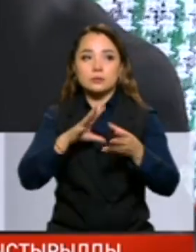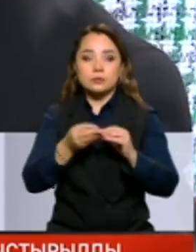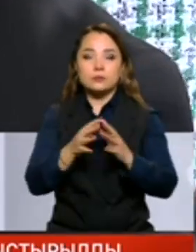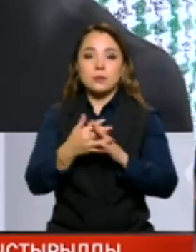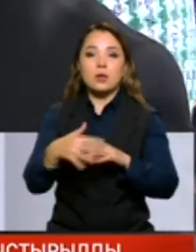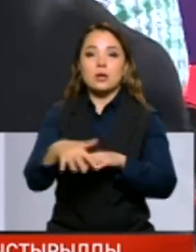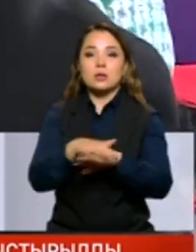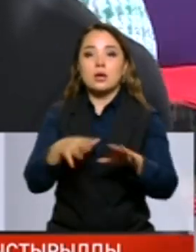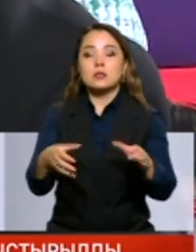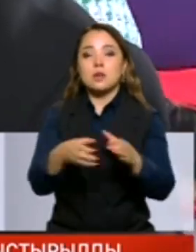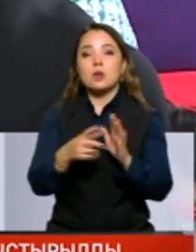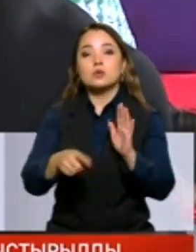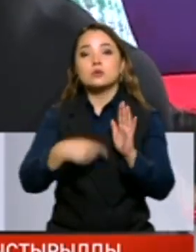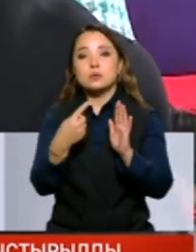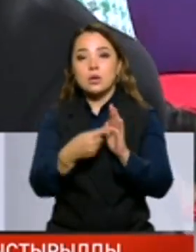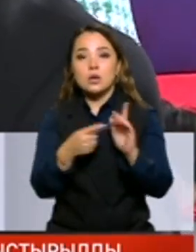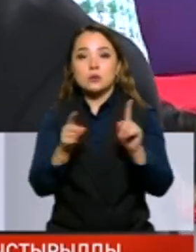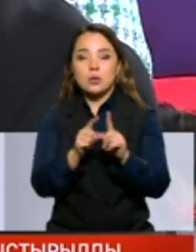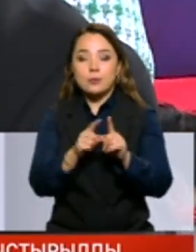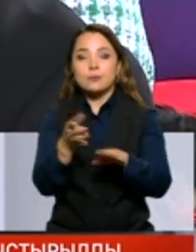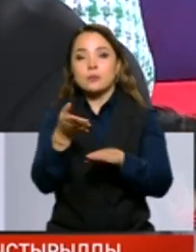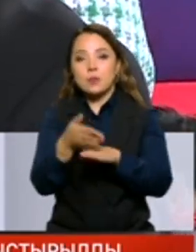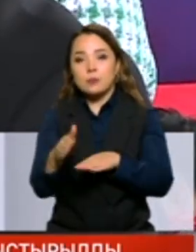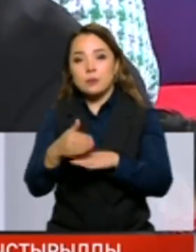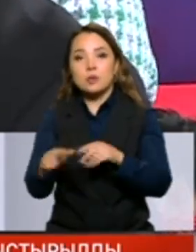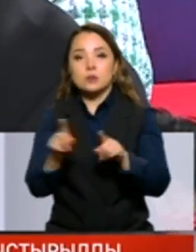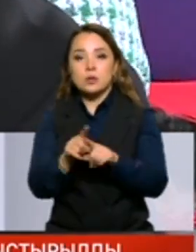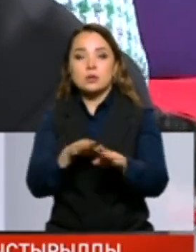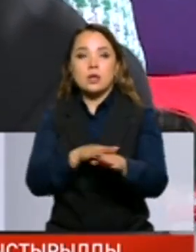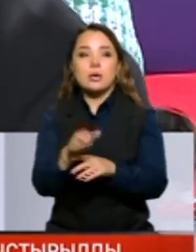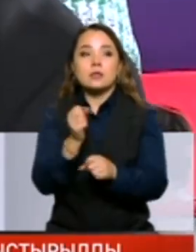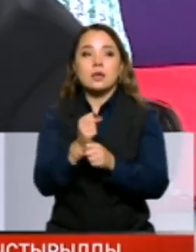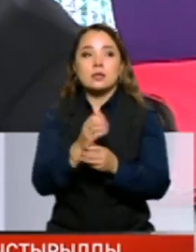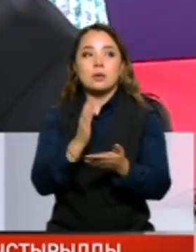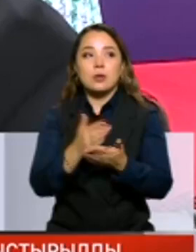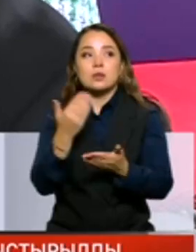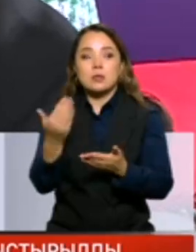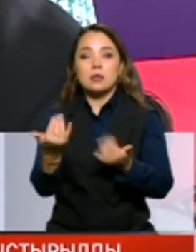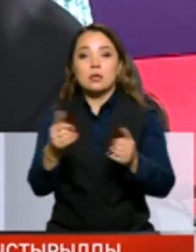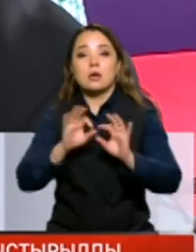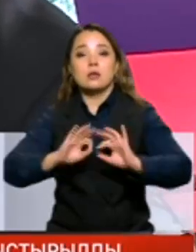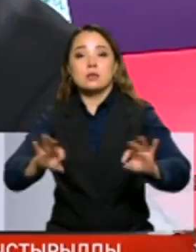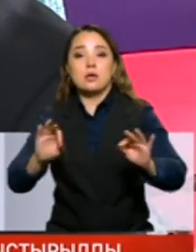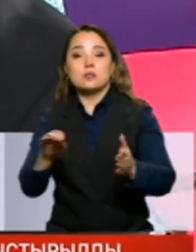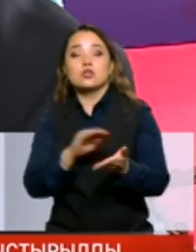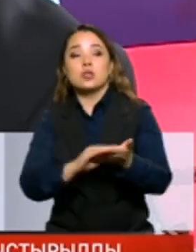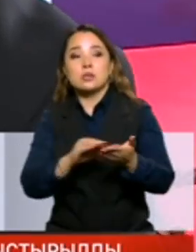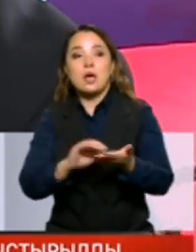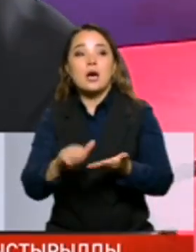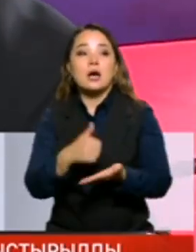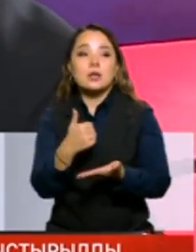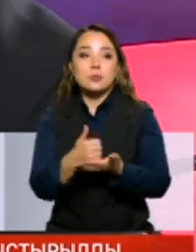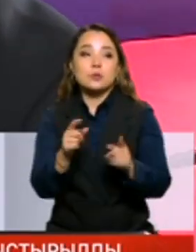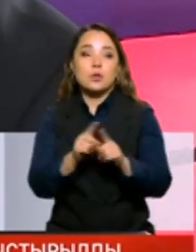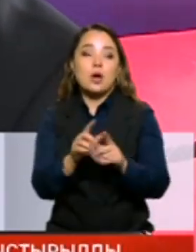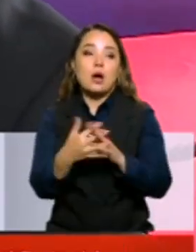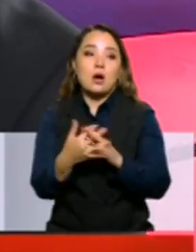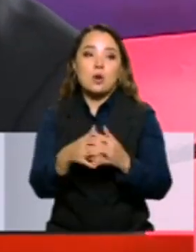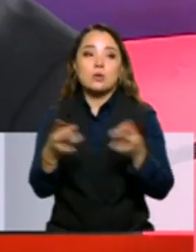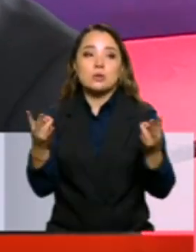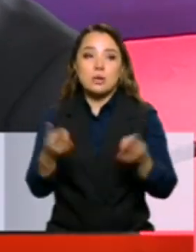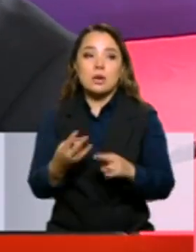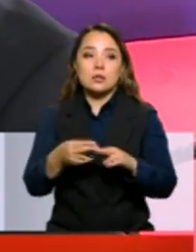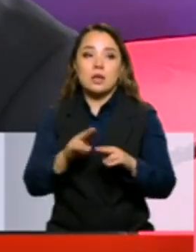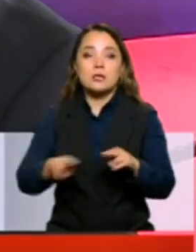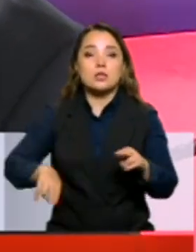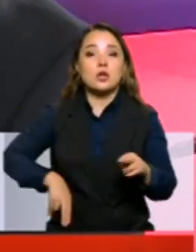қордаланған мәселелерді шешумен айналысып біраз дүниені атқарғанбыз. Сол барыста жазған әкімге зәру ауыл,